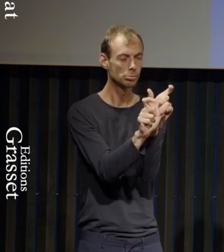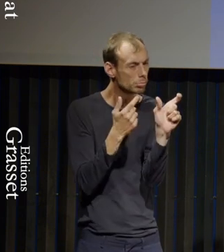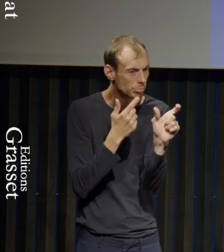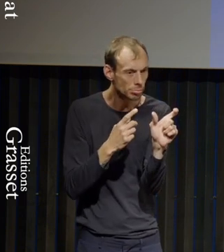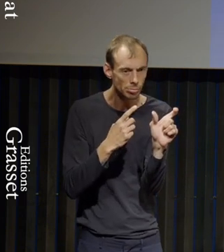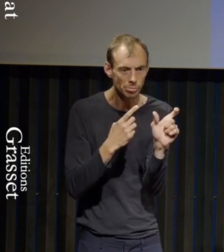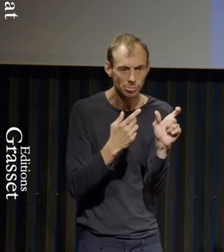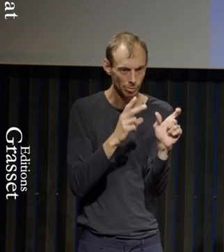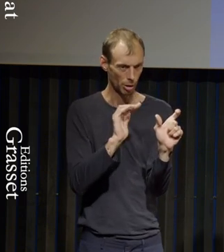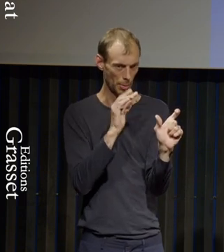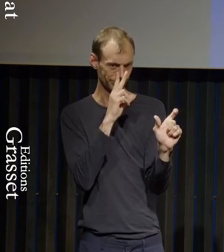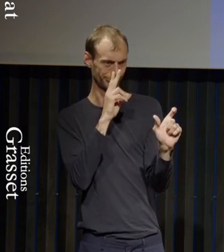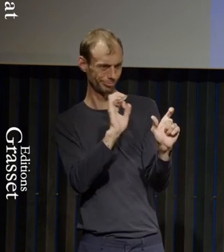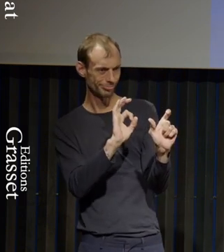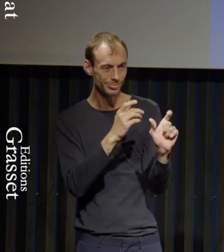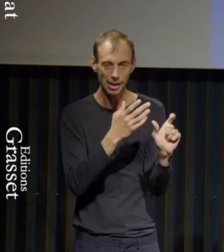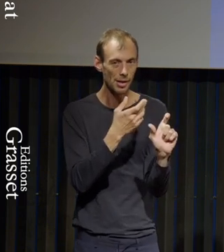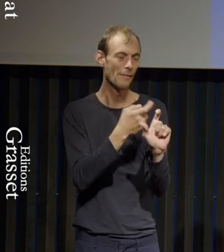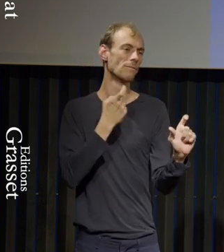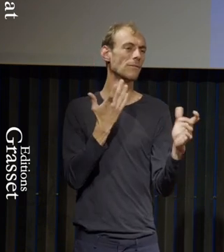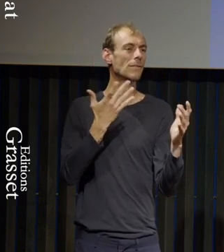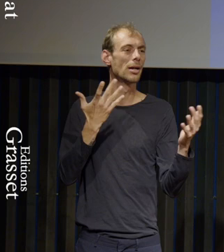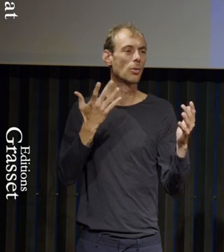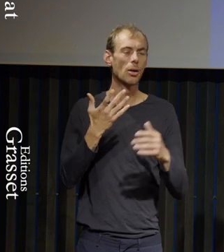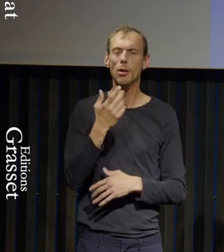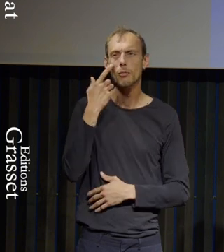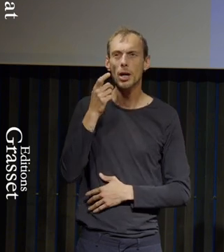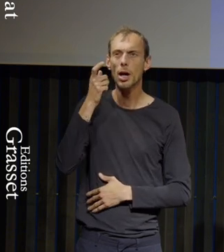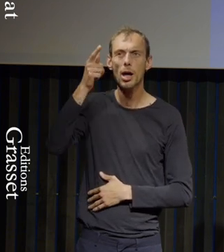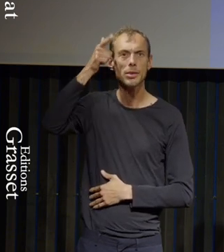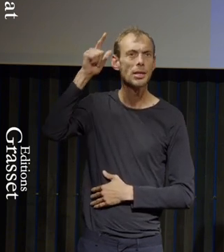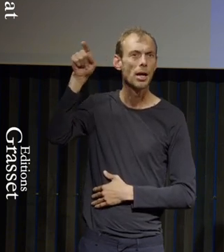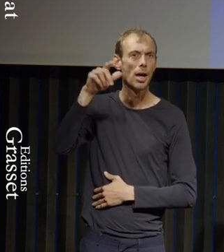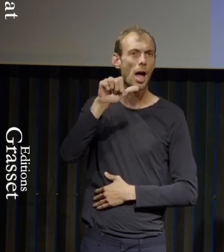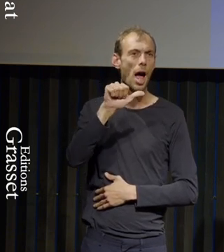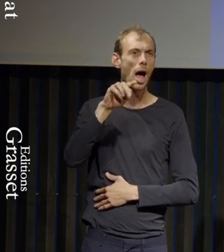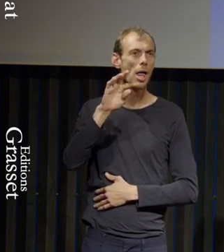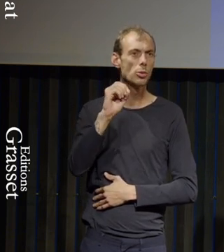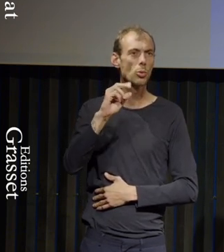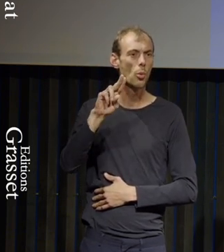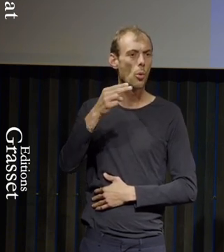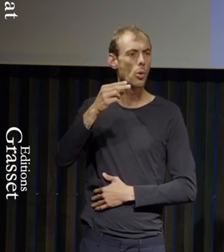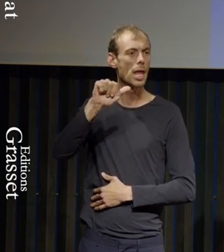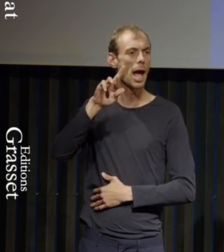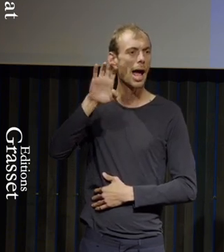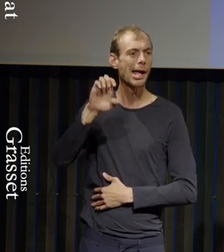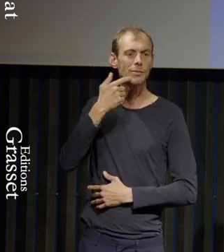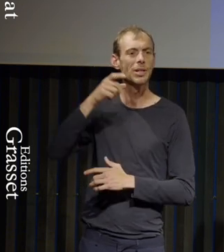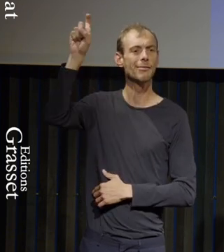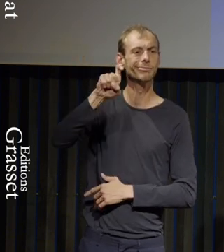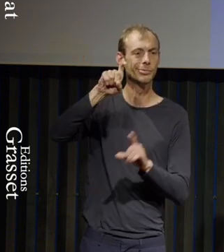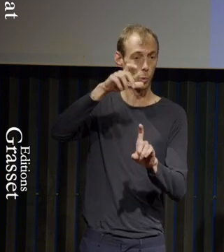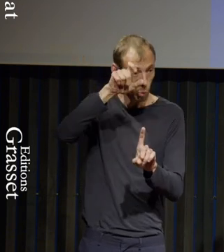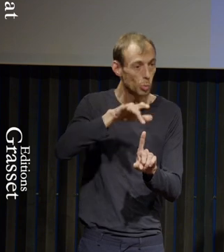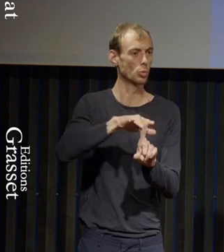Hein, dans son étymologie, attonare, c'est quelque chose de l'ordre de recevoir la foudre. L'étonnement, en